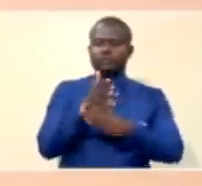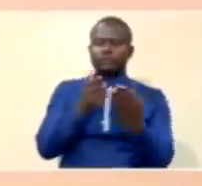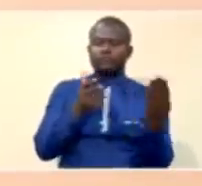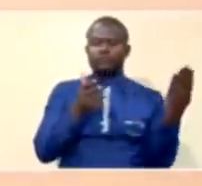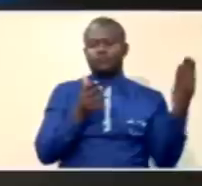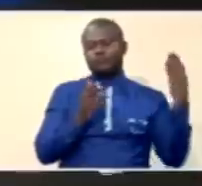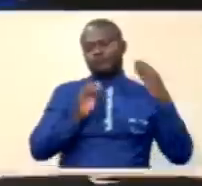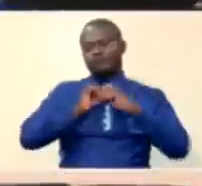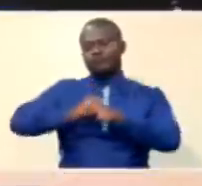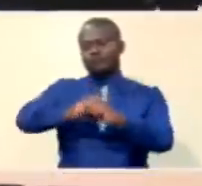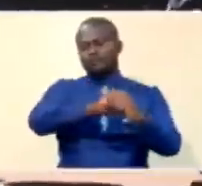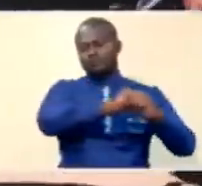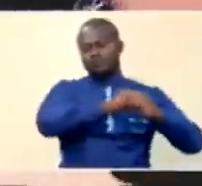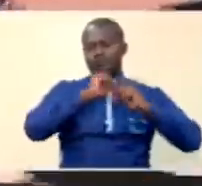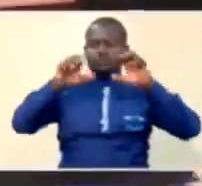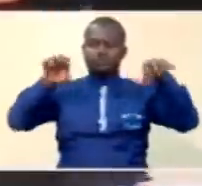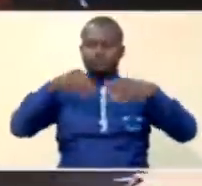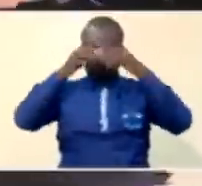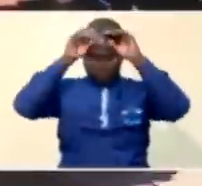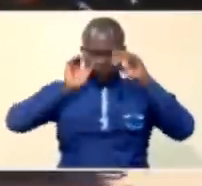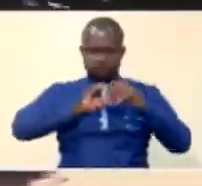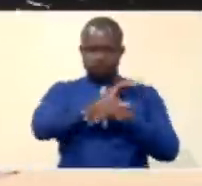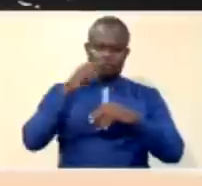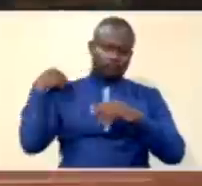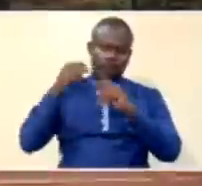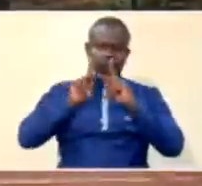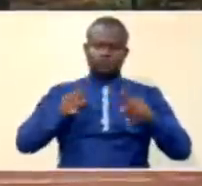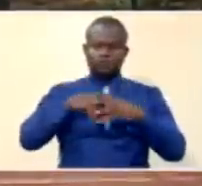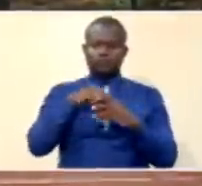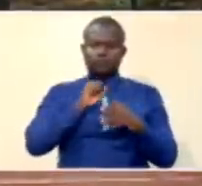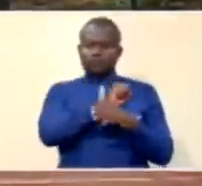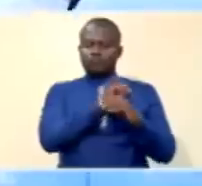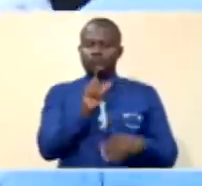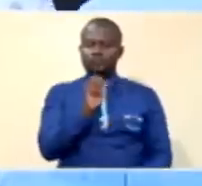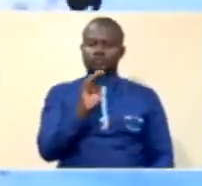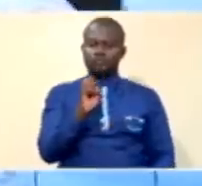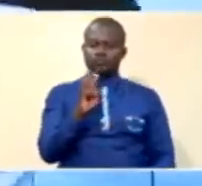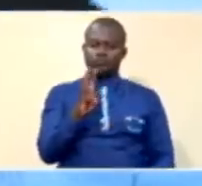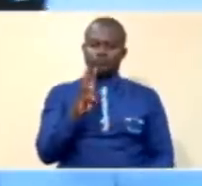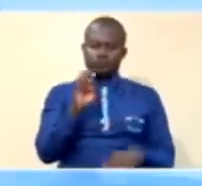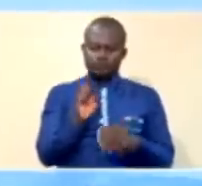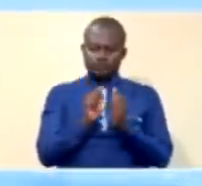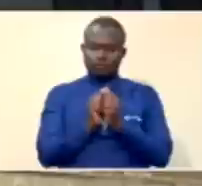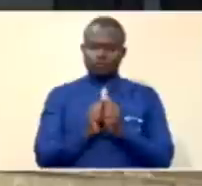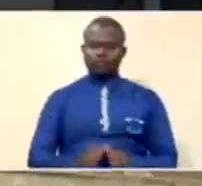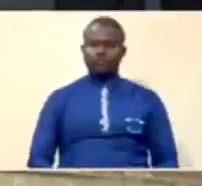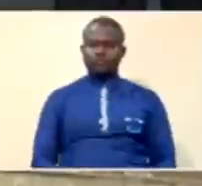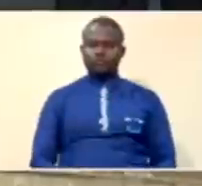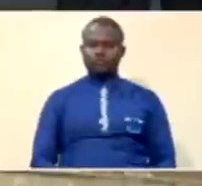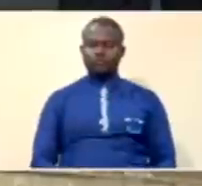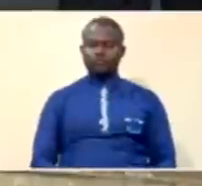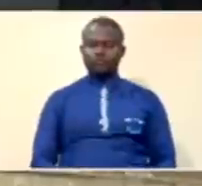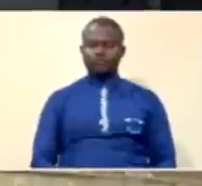amahoro n'umutekano mu bihugu bitandukanye. Uyu ni perezida wa komite ishinzwe amahoro n'umutekano muri Sena ya Zimbabwe, Dr. Painanyatwa David. The